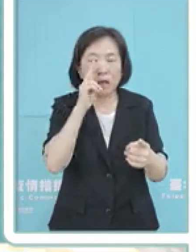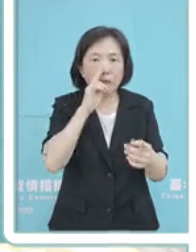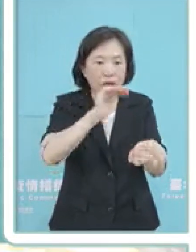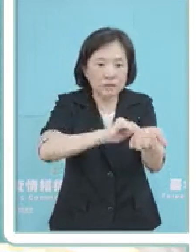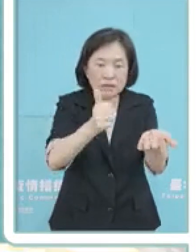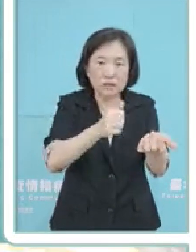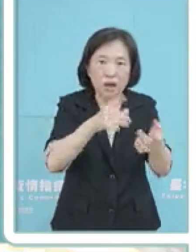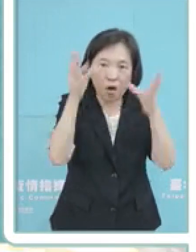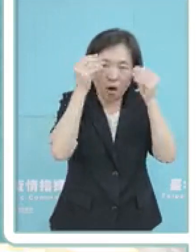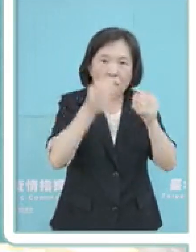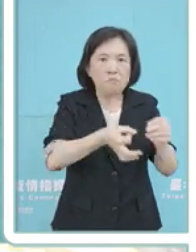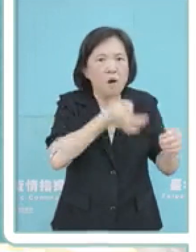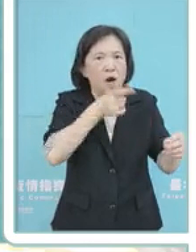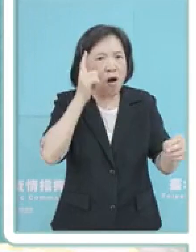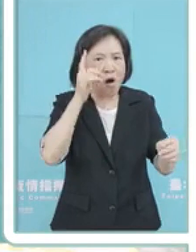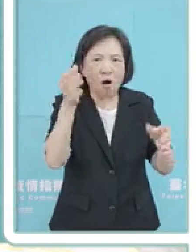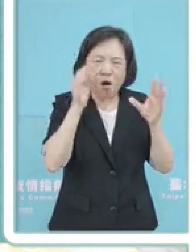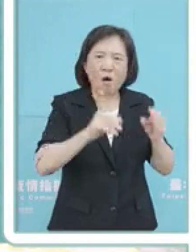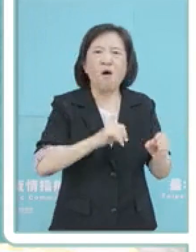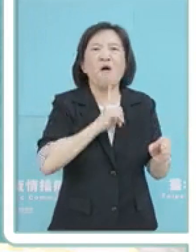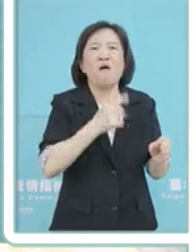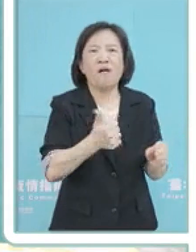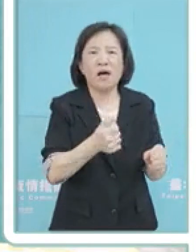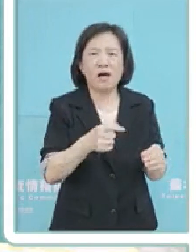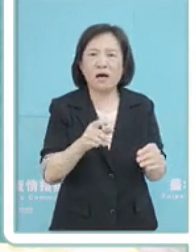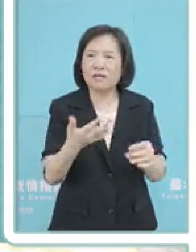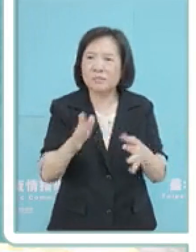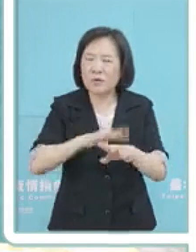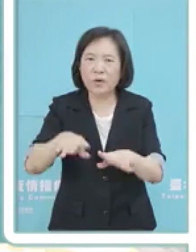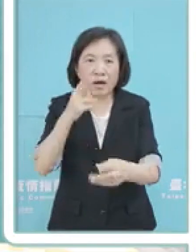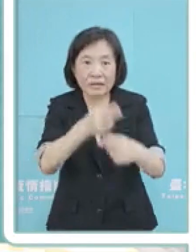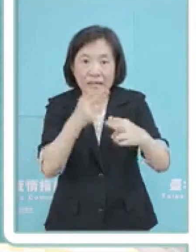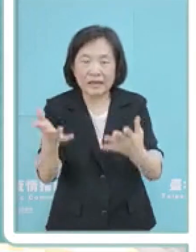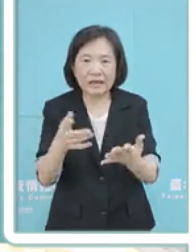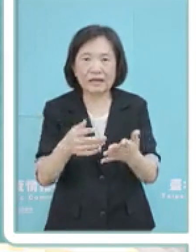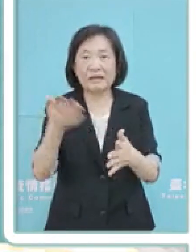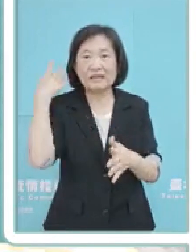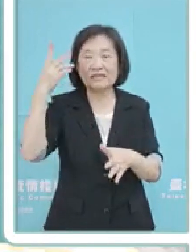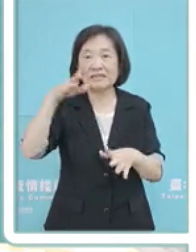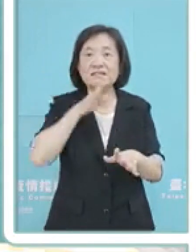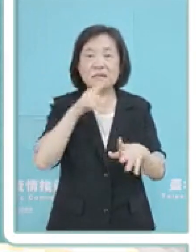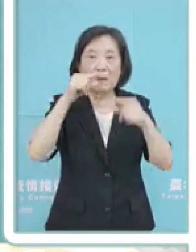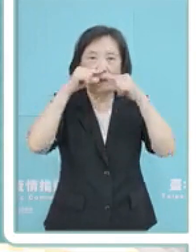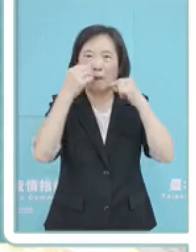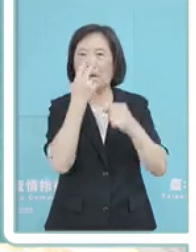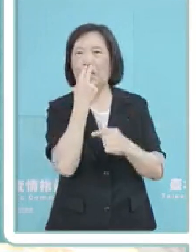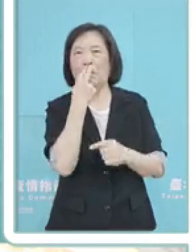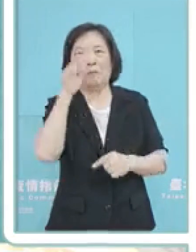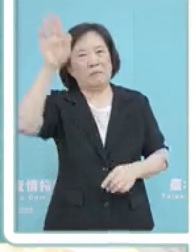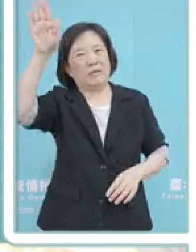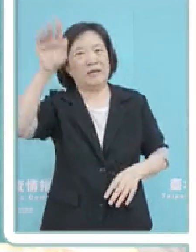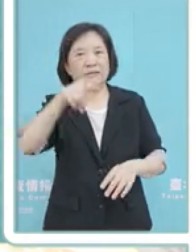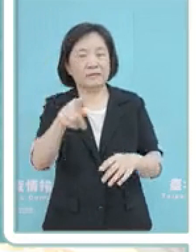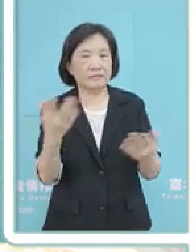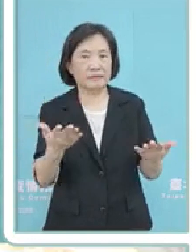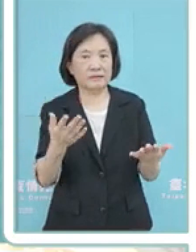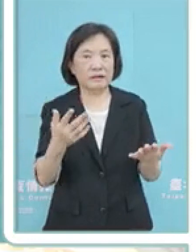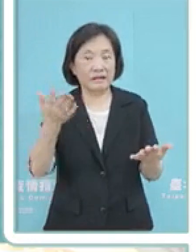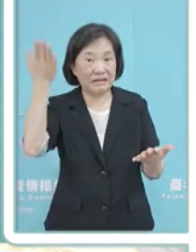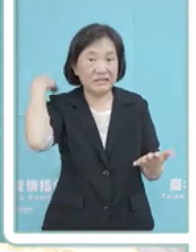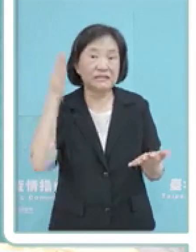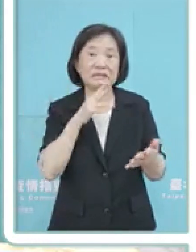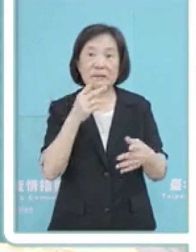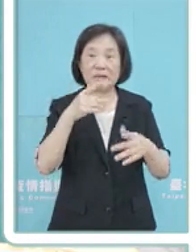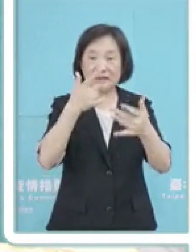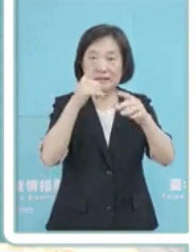信了。我常常讲说哦，1933年，你知道吗？希特勒不是武装政变上台的，希特勒是德国